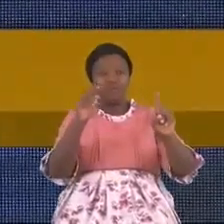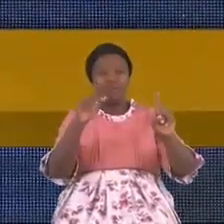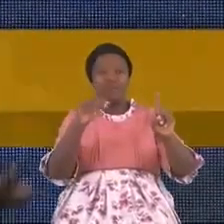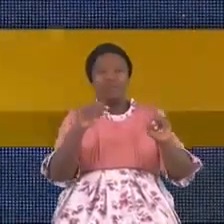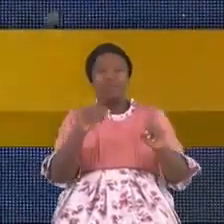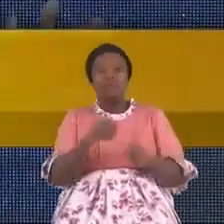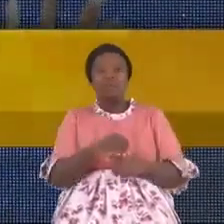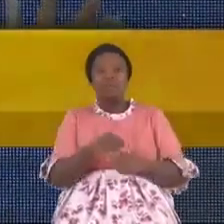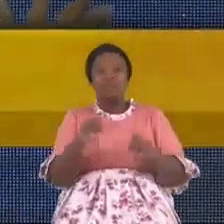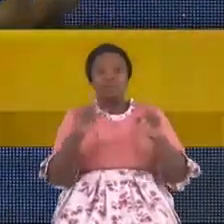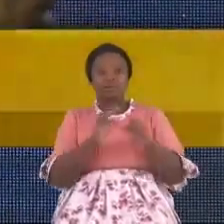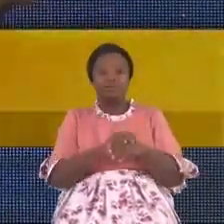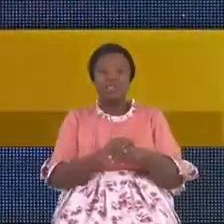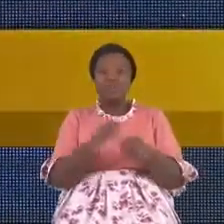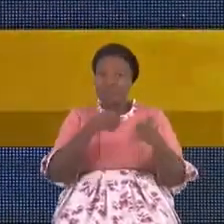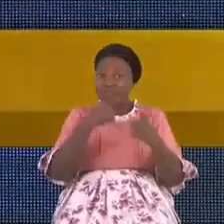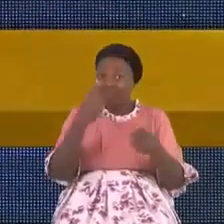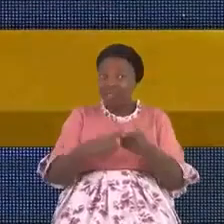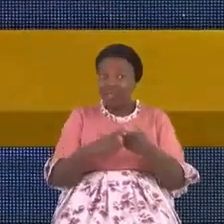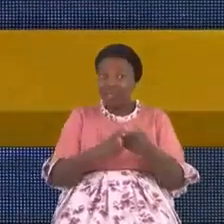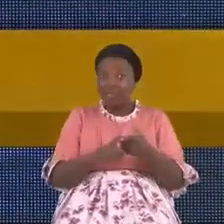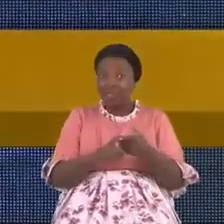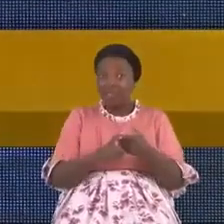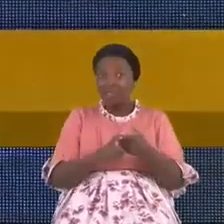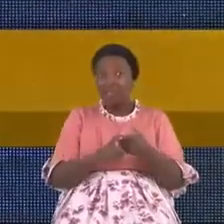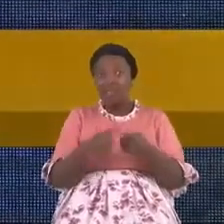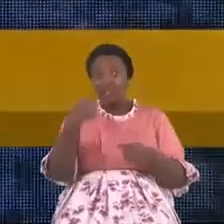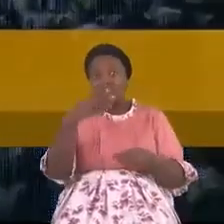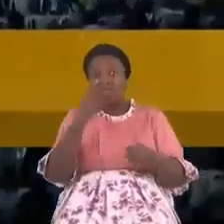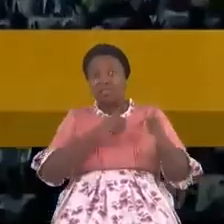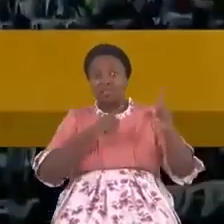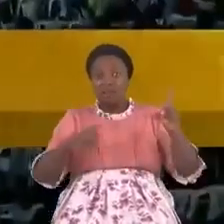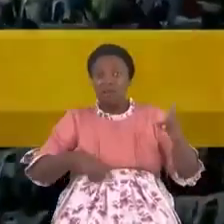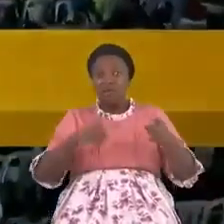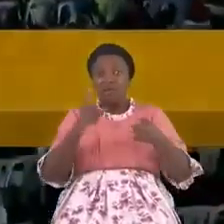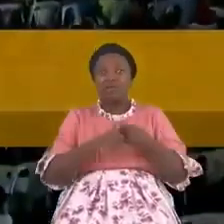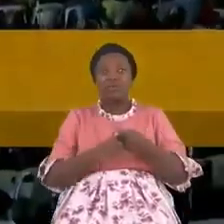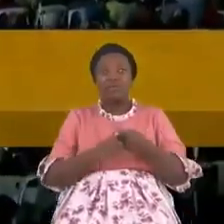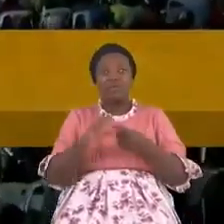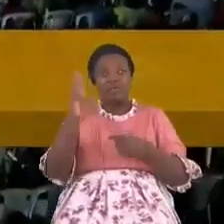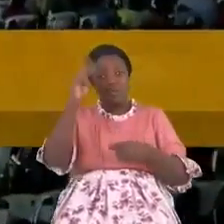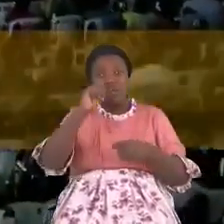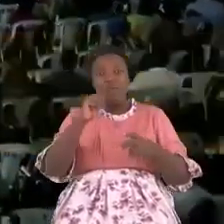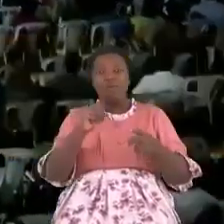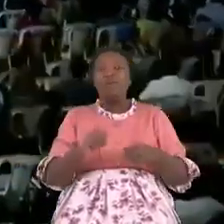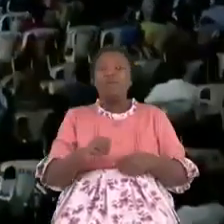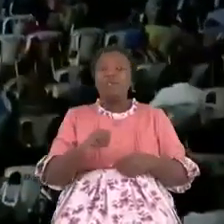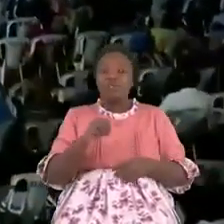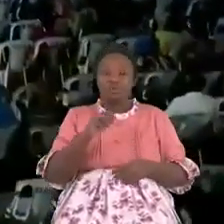anyị na-arụpụta. Onyenwe anyị wee sị m, gị onwe gị